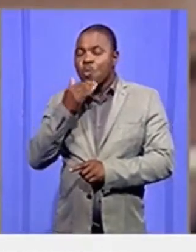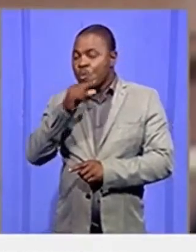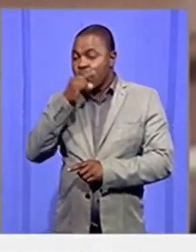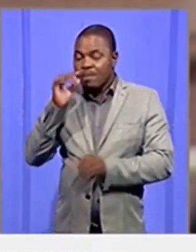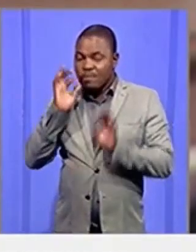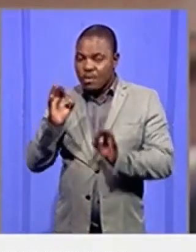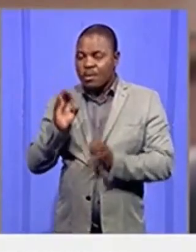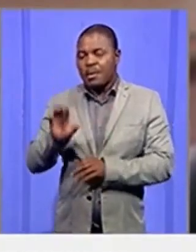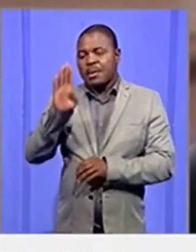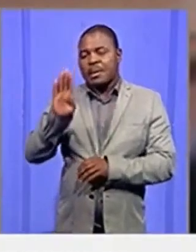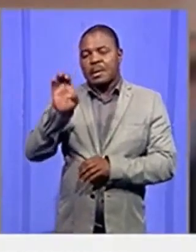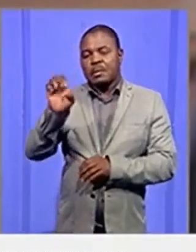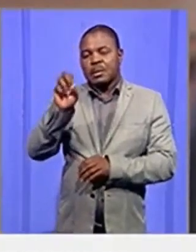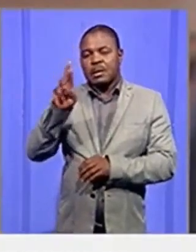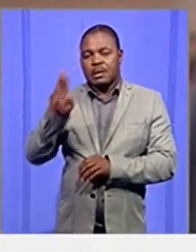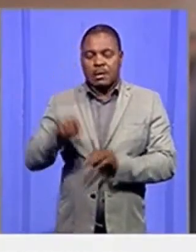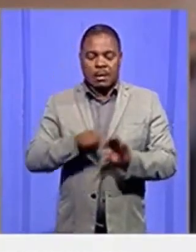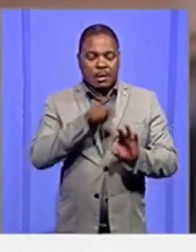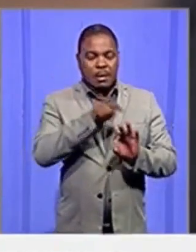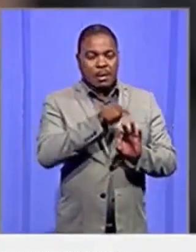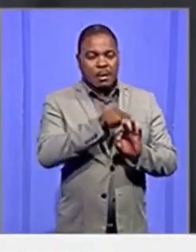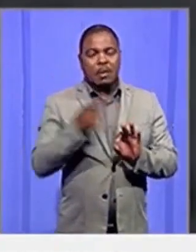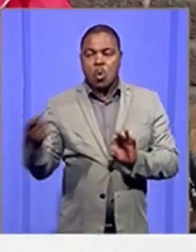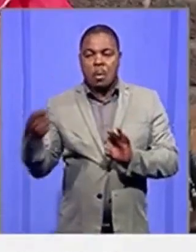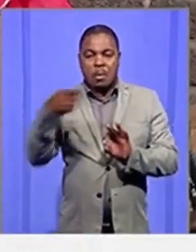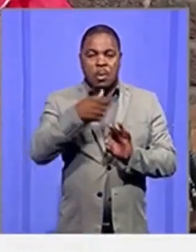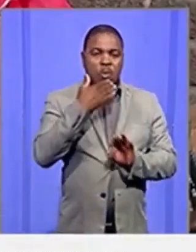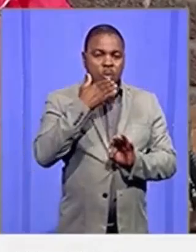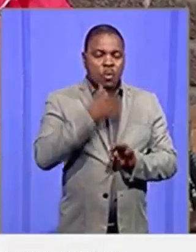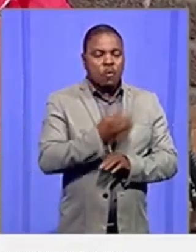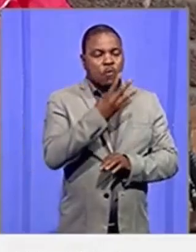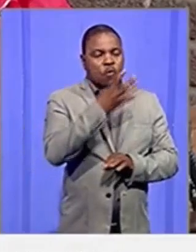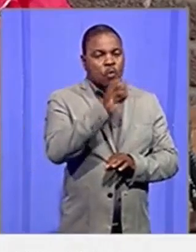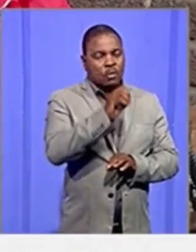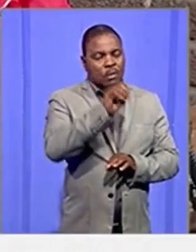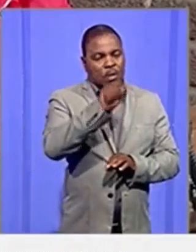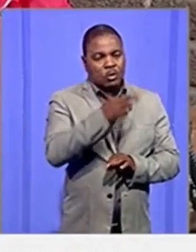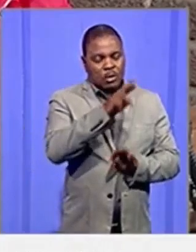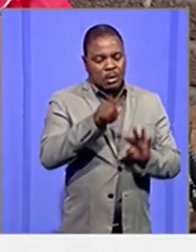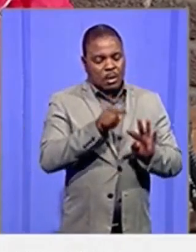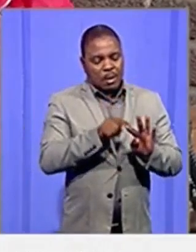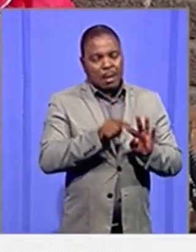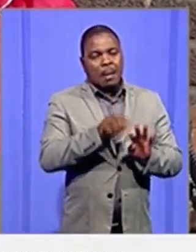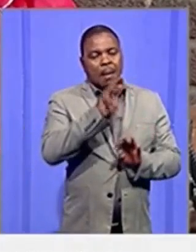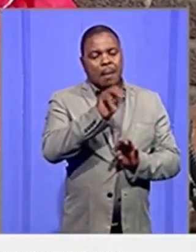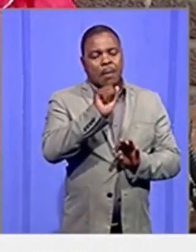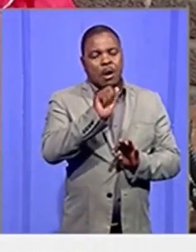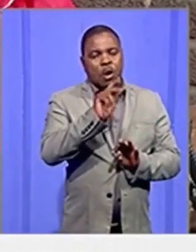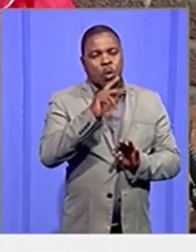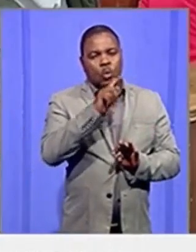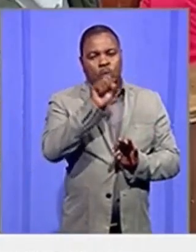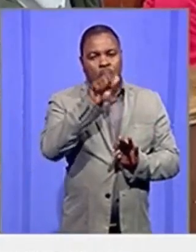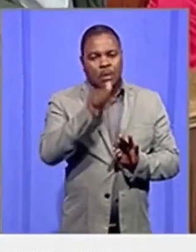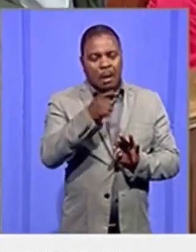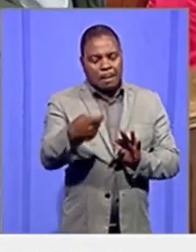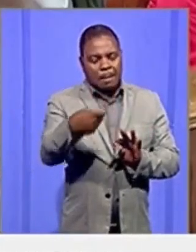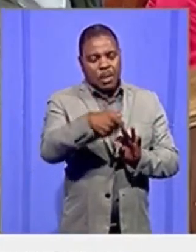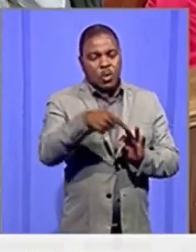Bester. Matshwara o duetse Dipholo dikete di le 40 a diranta fa Teo Makgotsa a duetswe dikete di